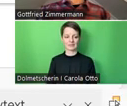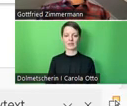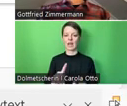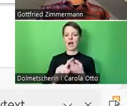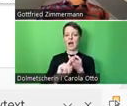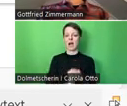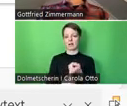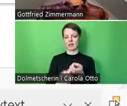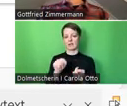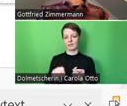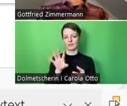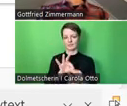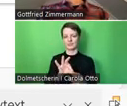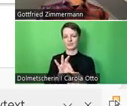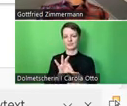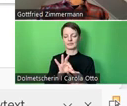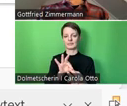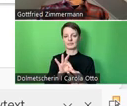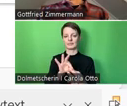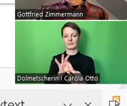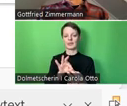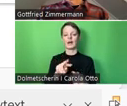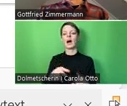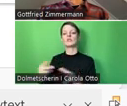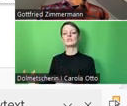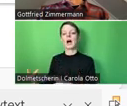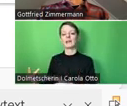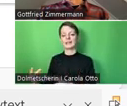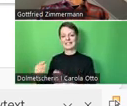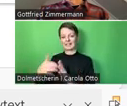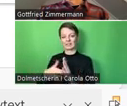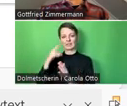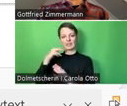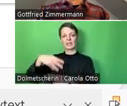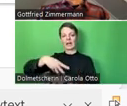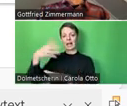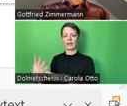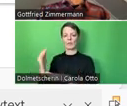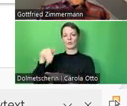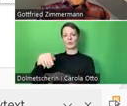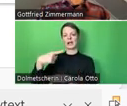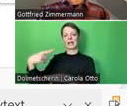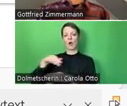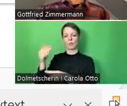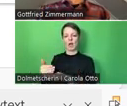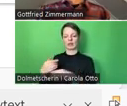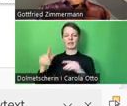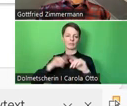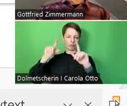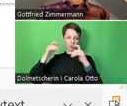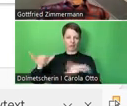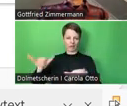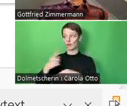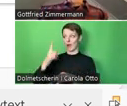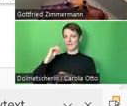ist. Und der Alternativtext heißt Regenbogen über dem Georgenberg. Das habe ich aufgenommen vor einer guten Woche.